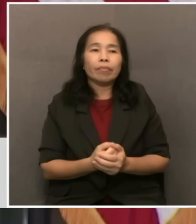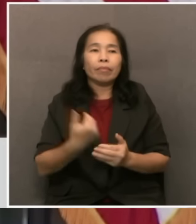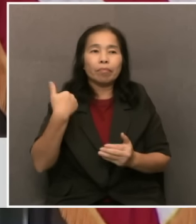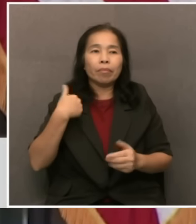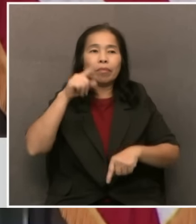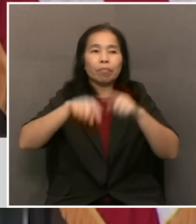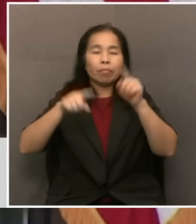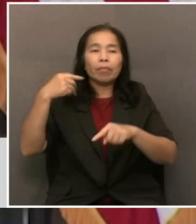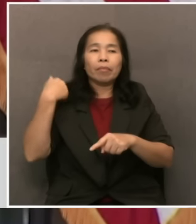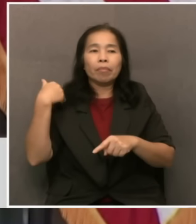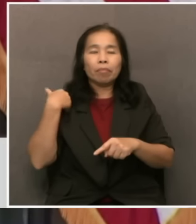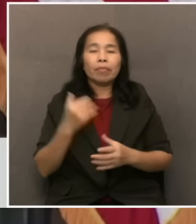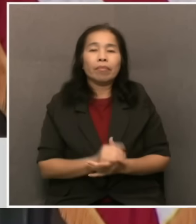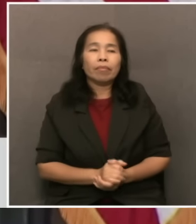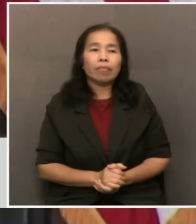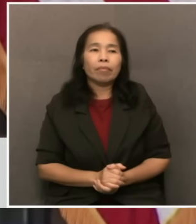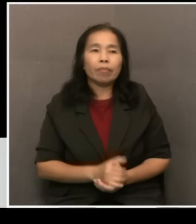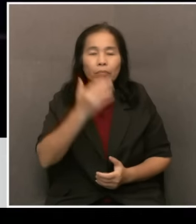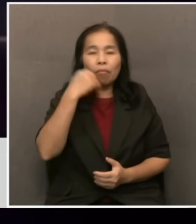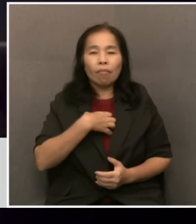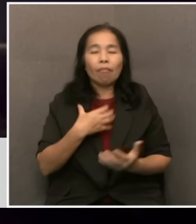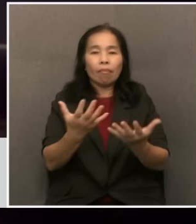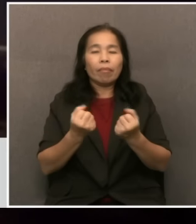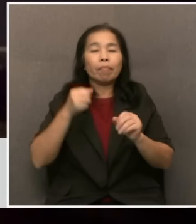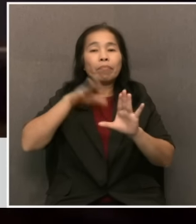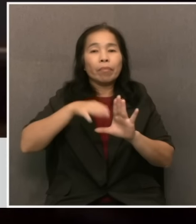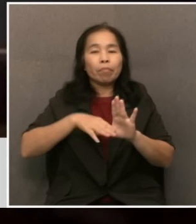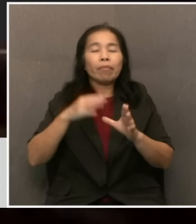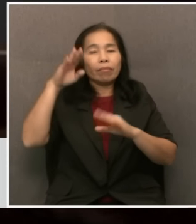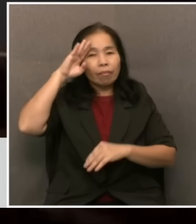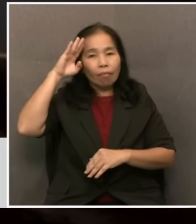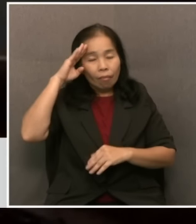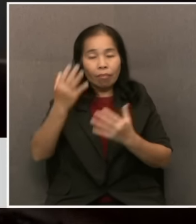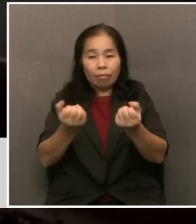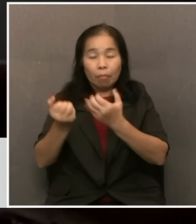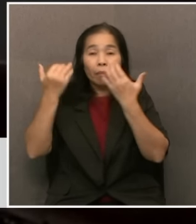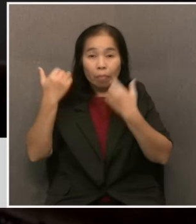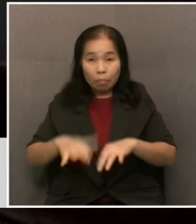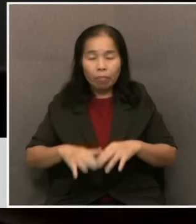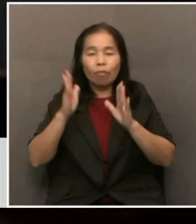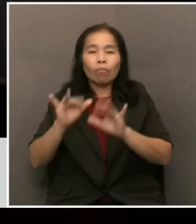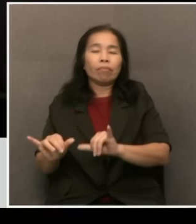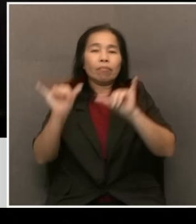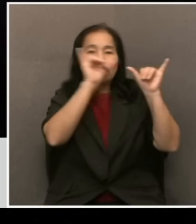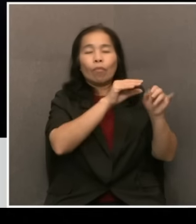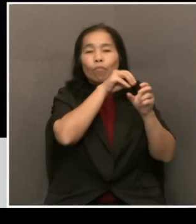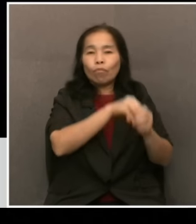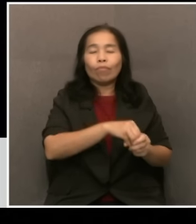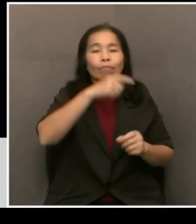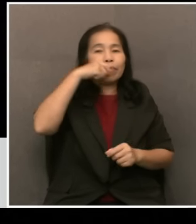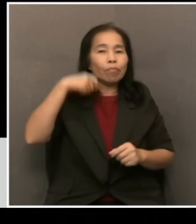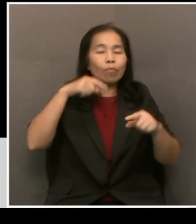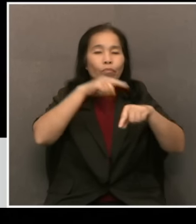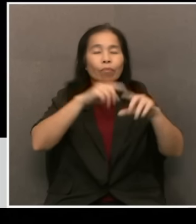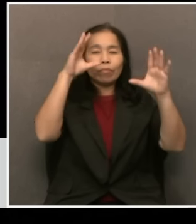เงินเดือนเฉลี่ยหลายเท่าเพื่อรับสมัครทหารไปสู้รบในยูเครนที่อยู่ในช่วงเวลาที่เป็นช่วงเวลาคาบลูก